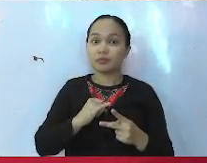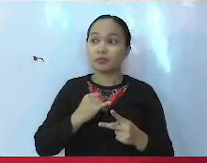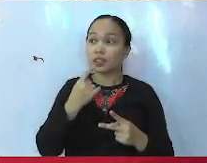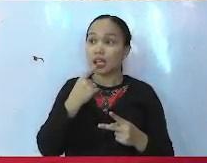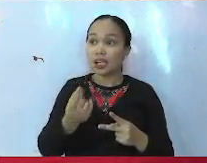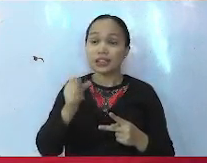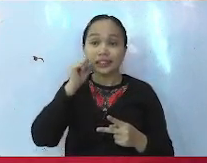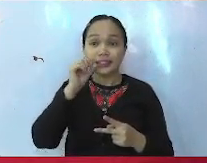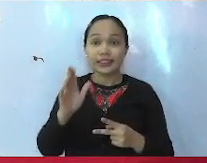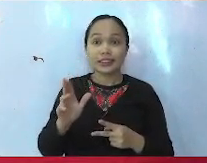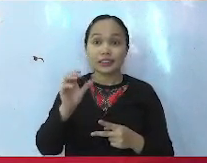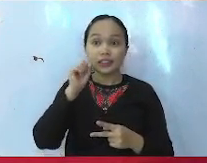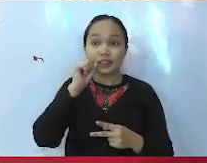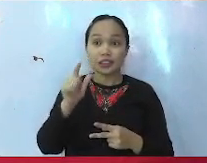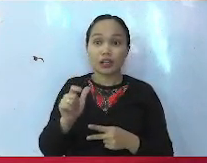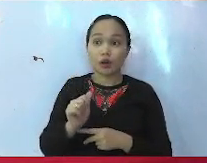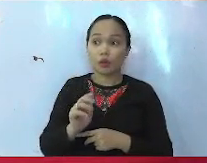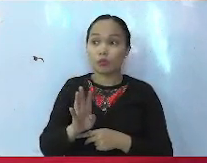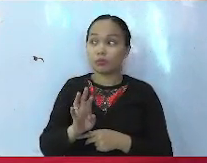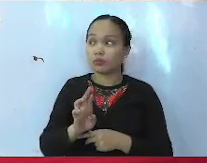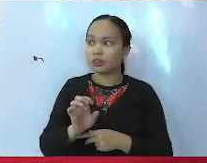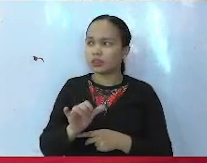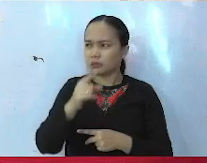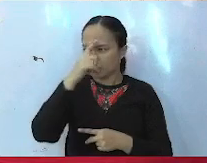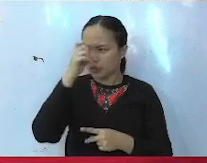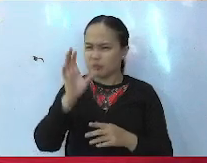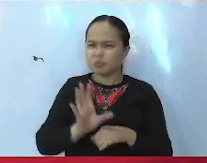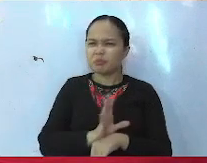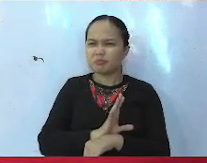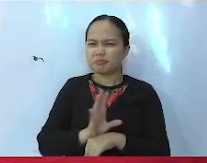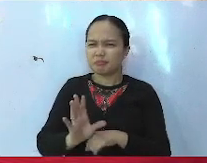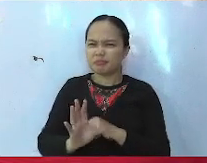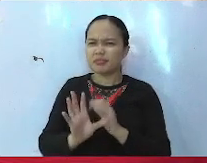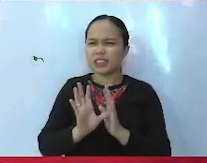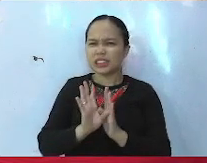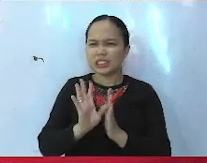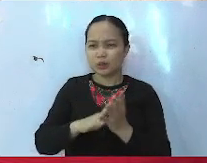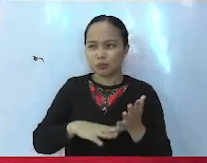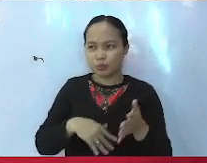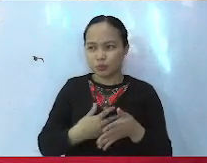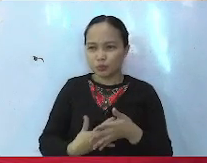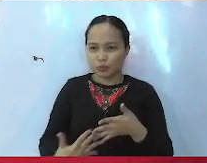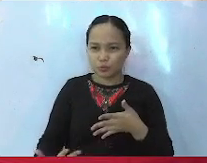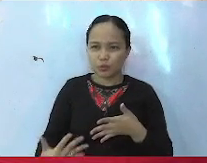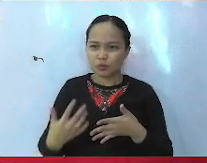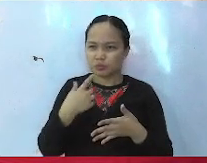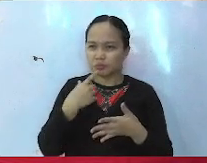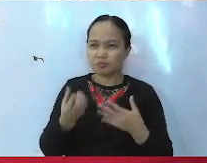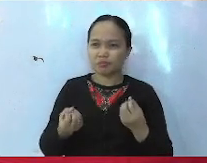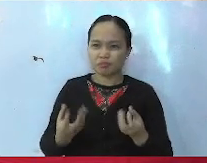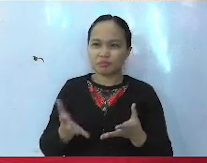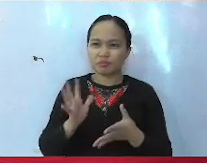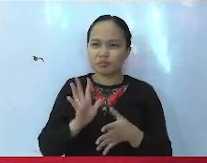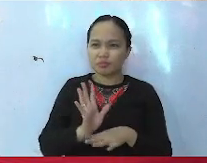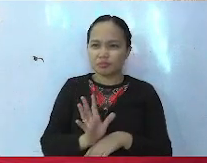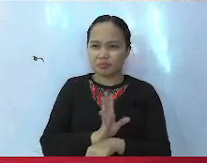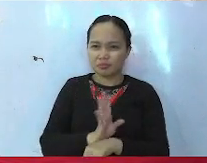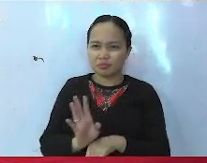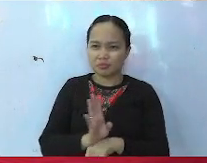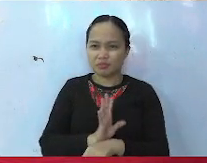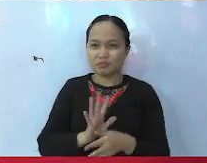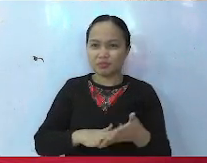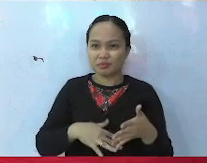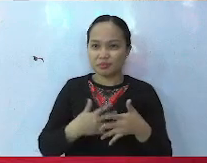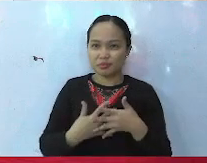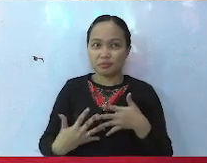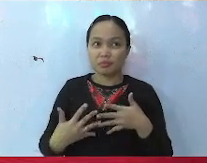Sister Aubrey besides over her busy schedule. Hindi man dyan eh. Sobrang busy schedule niyan. Sobrang na ng schedule niyan. Buti nga naisingit tayo eh. Di